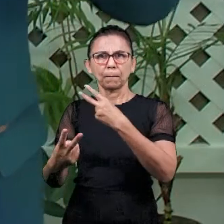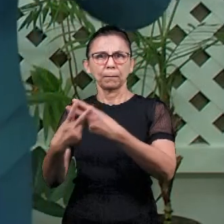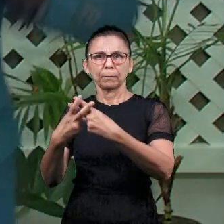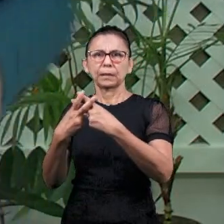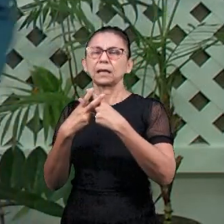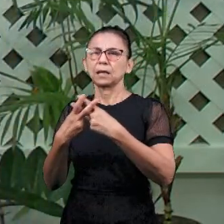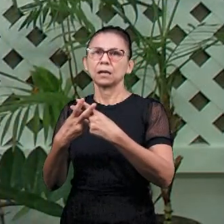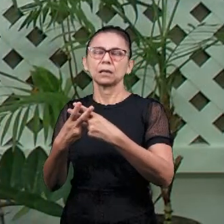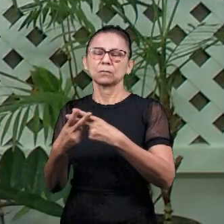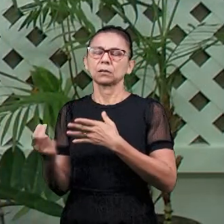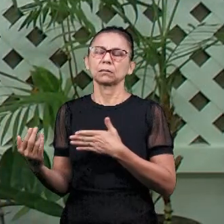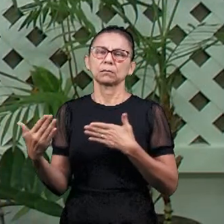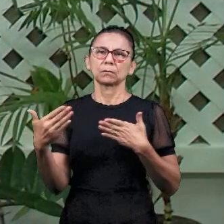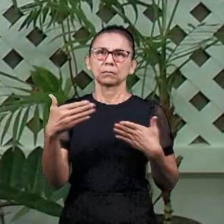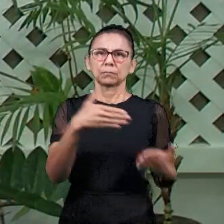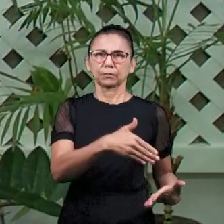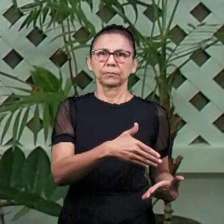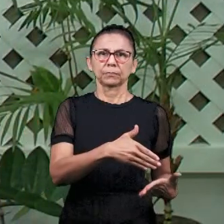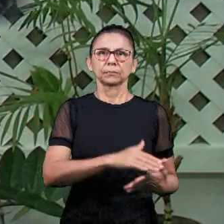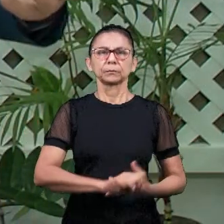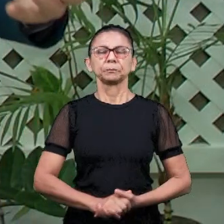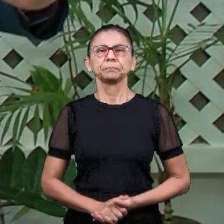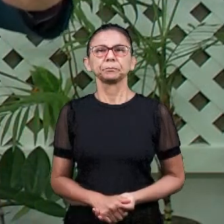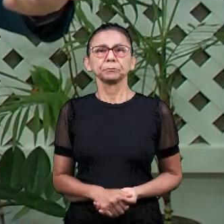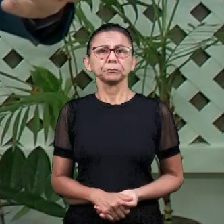avait un problème euh,